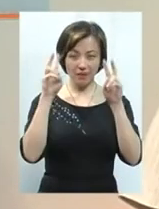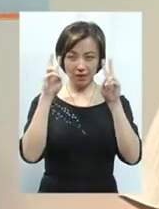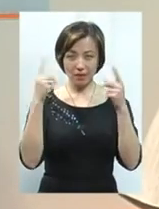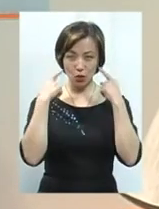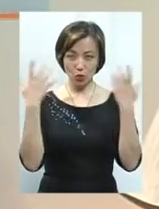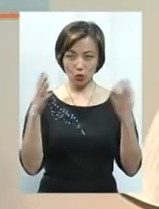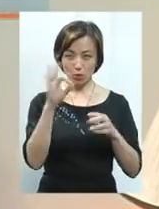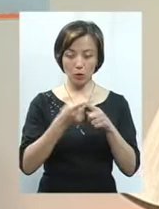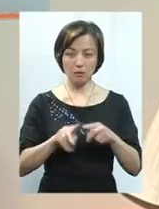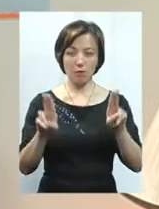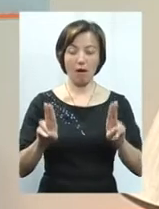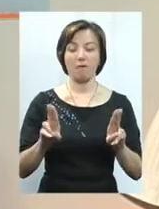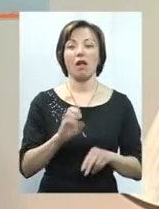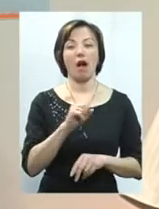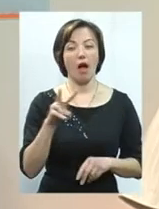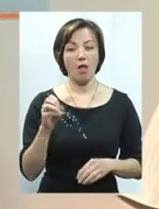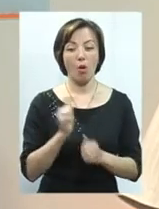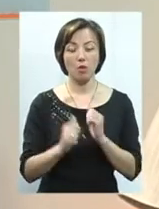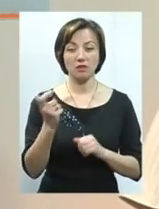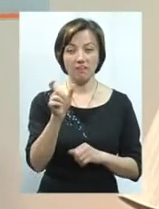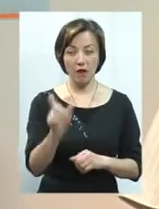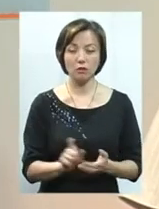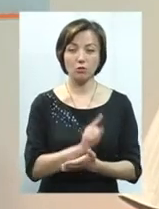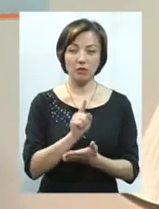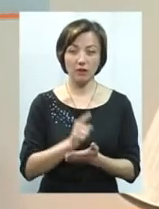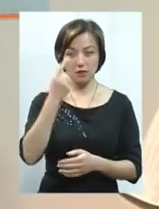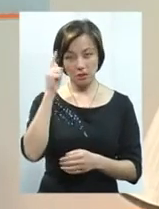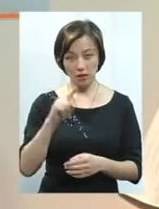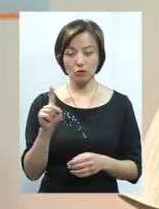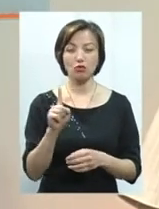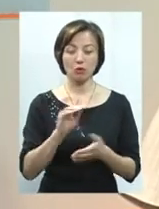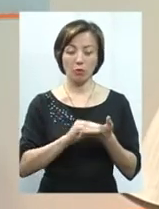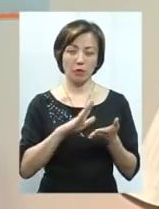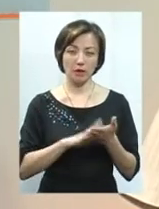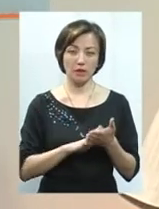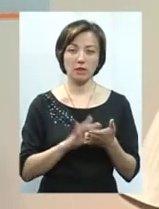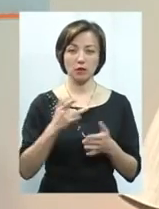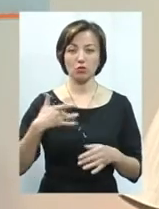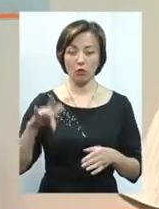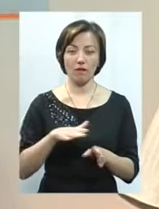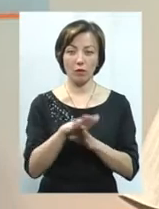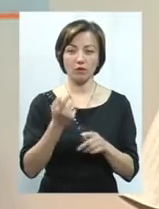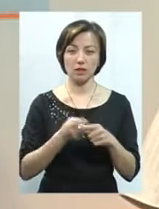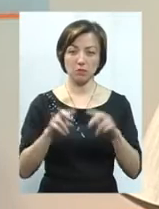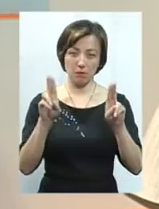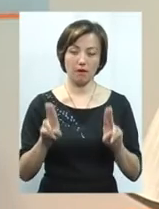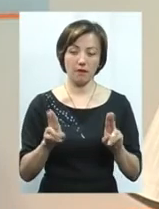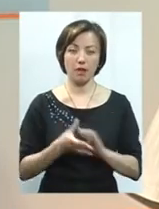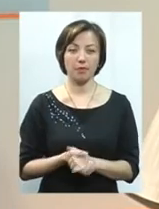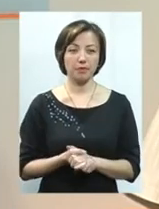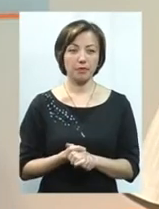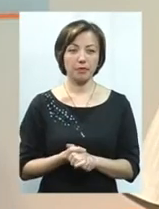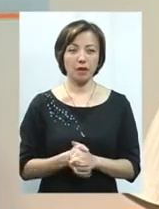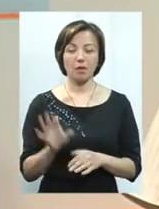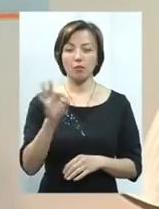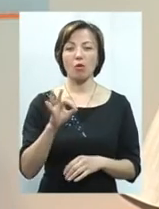чула, але кожен власник зобов'язаний знати, що там прописано, і строго виконувати ці правила.